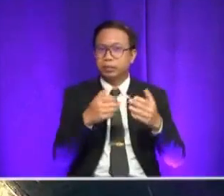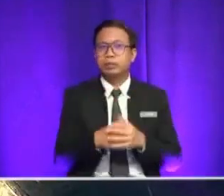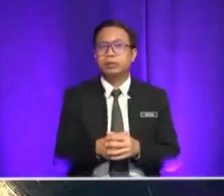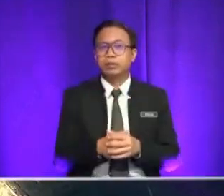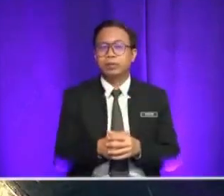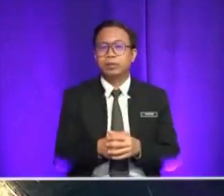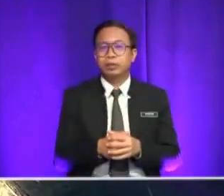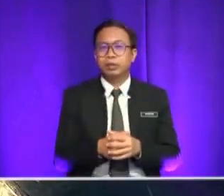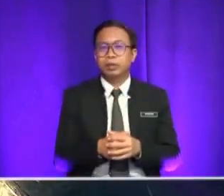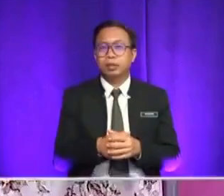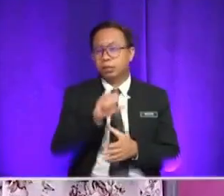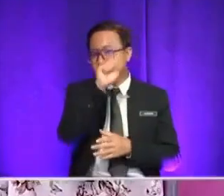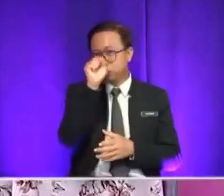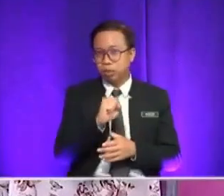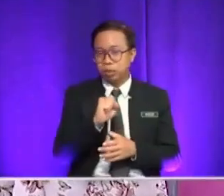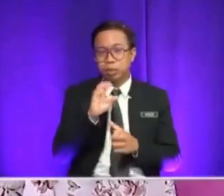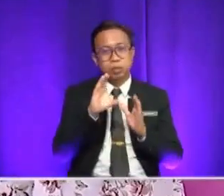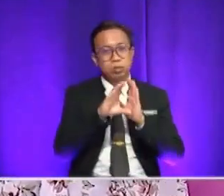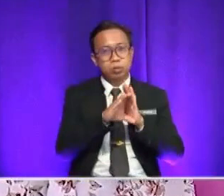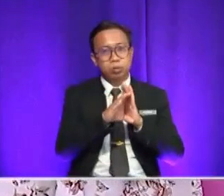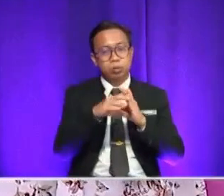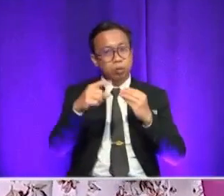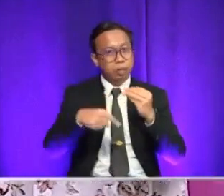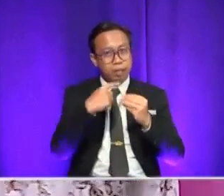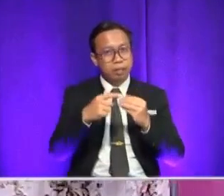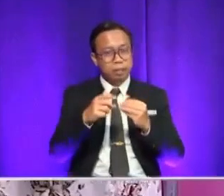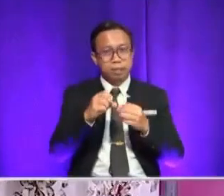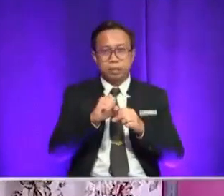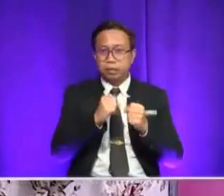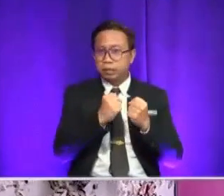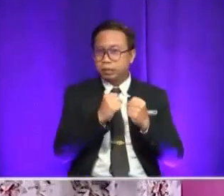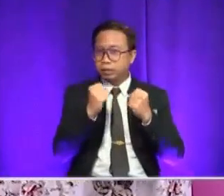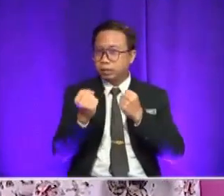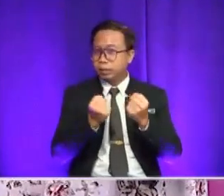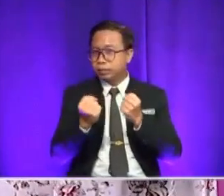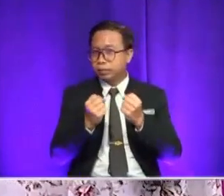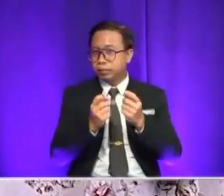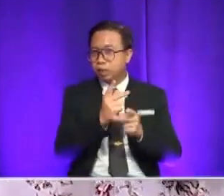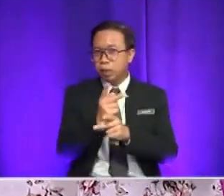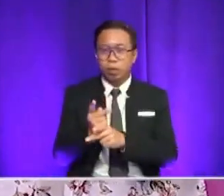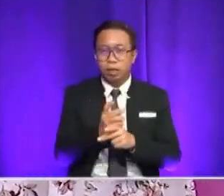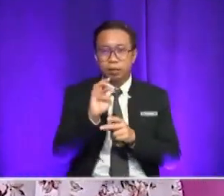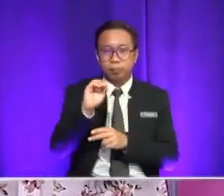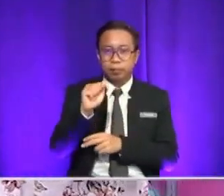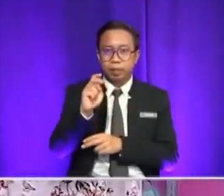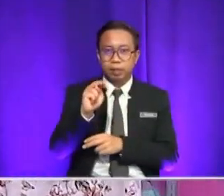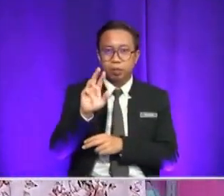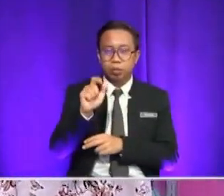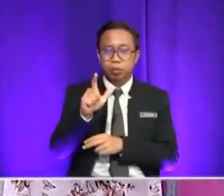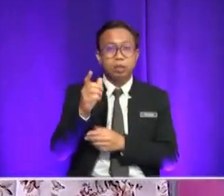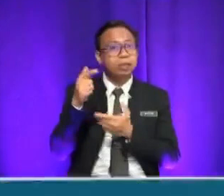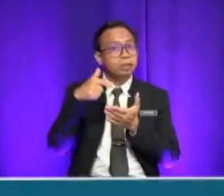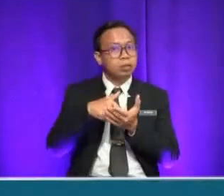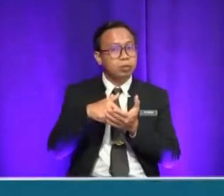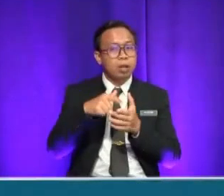kepada soalan contoh yang berkaitan dengan sistem kawalan manual. Baik. Okey, kalau kita nampak dekat sini, berikut adalah penyataan